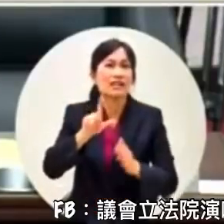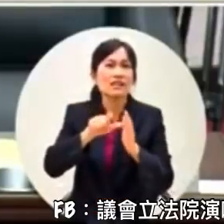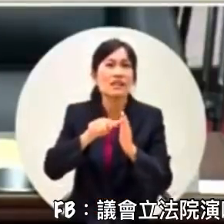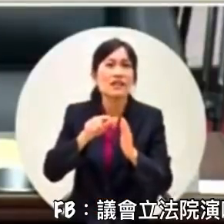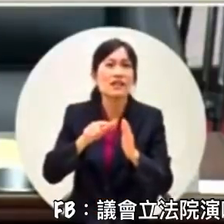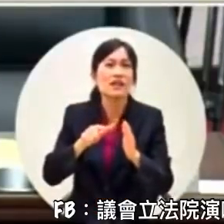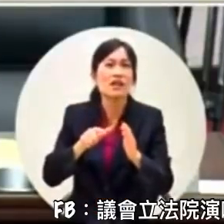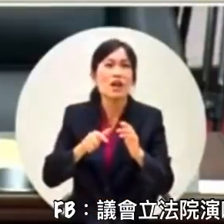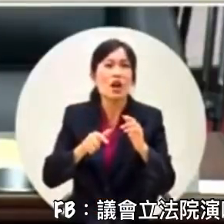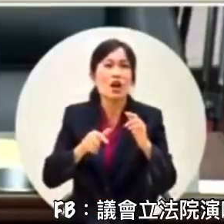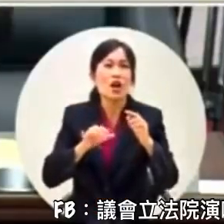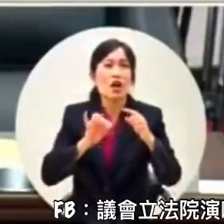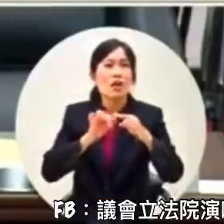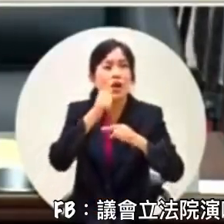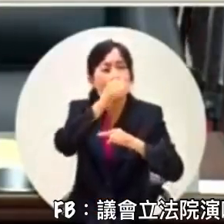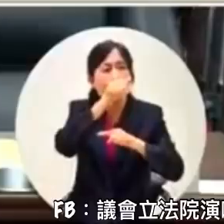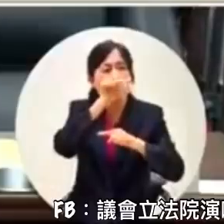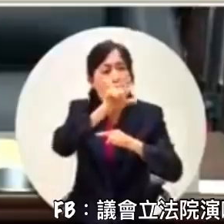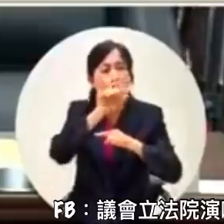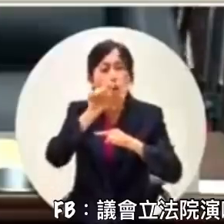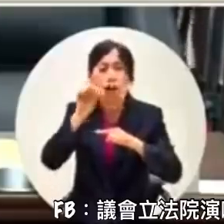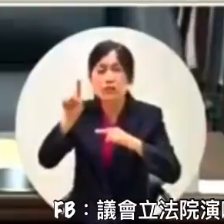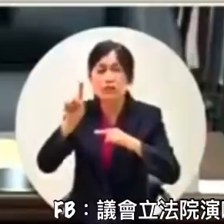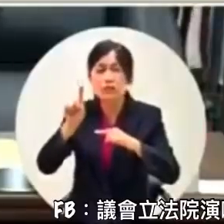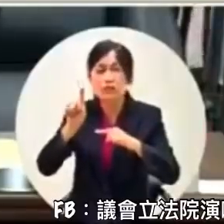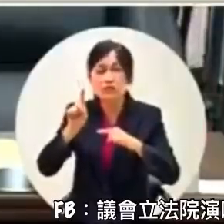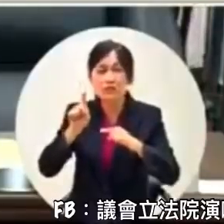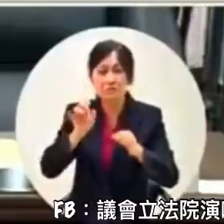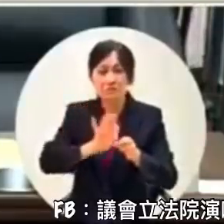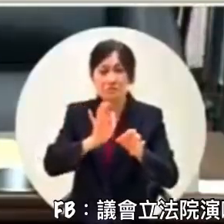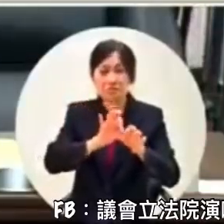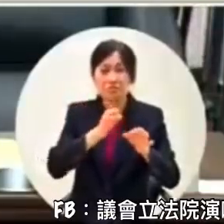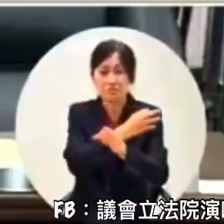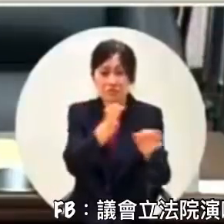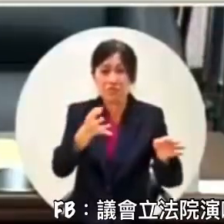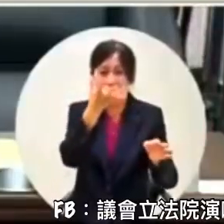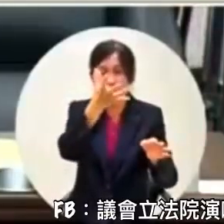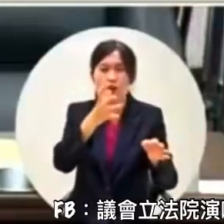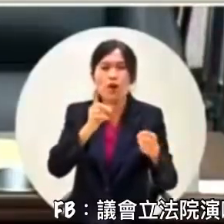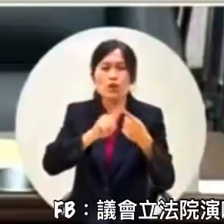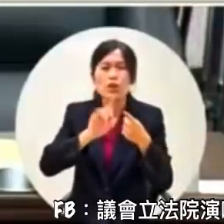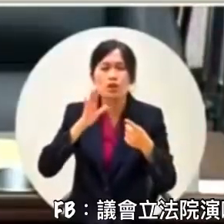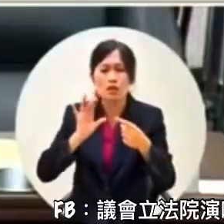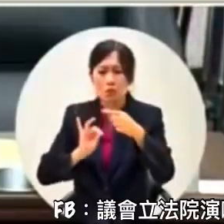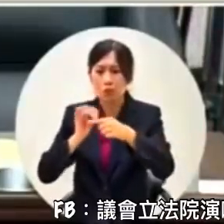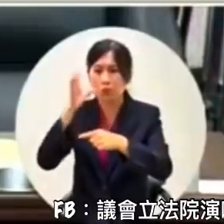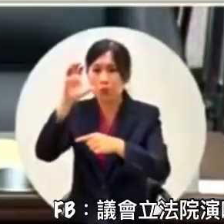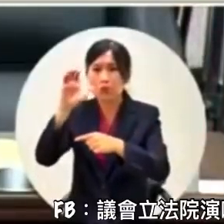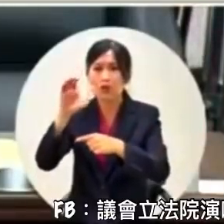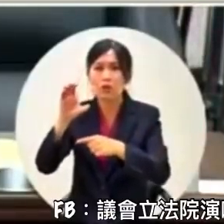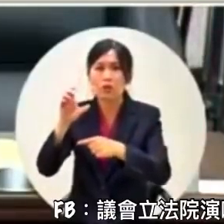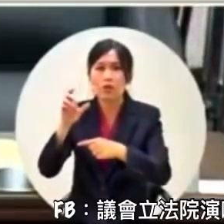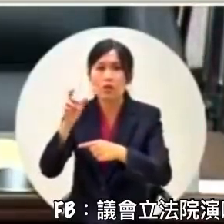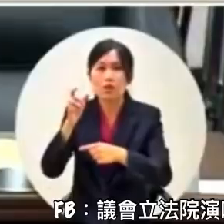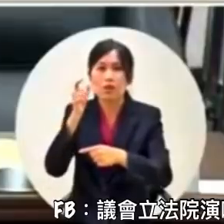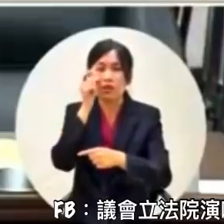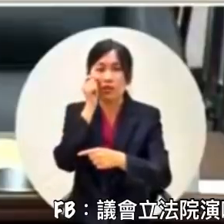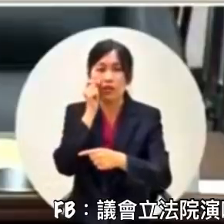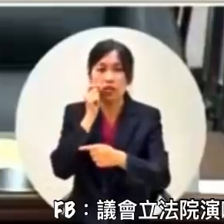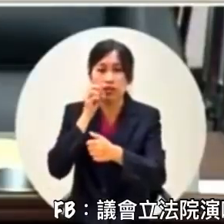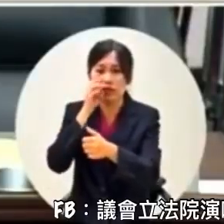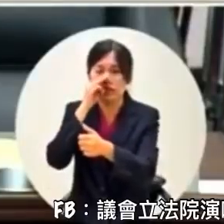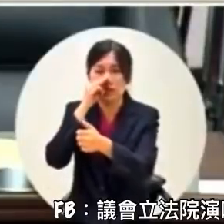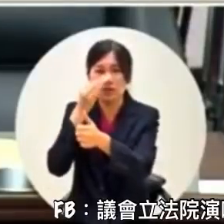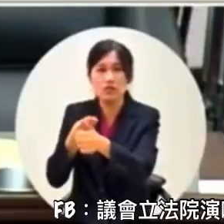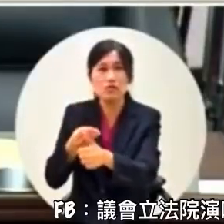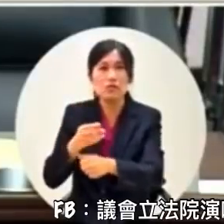5%到10%可以获得高薪。剩的90%，会阁比较早阁较惨。 但我也很高兴看到陈市长提对其他产业的